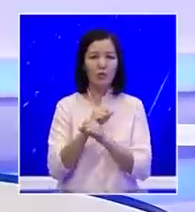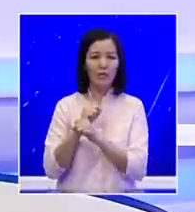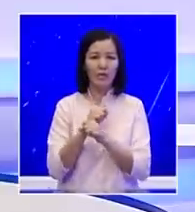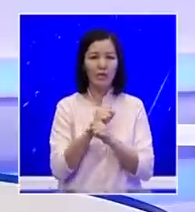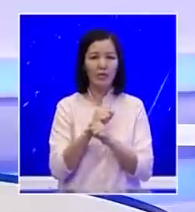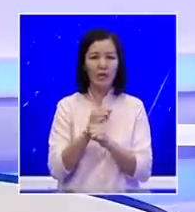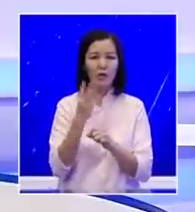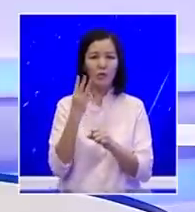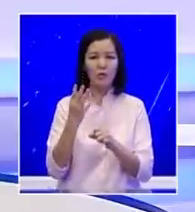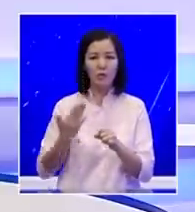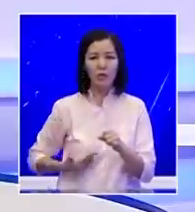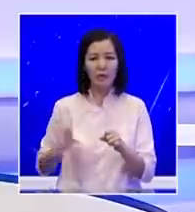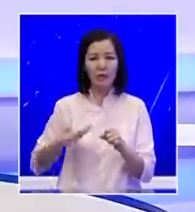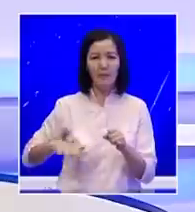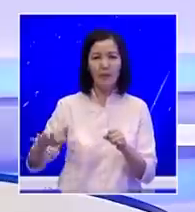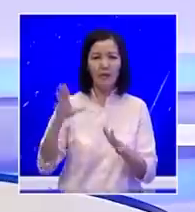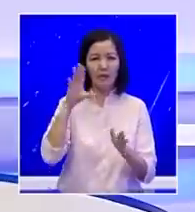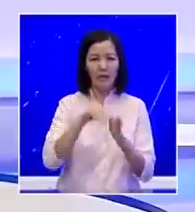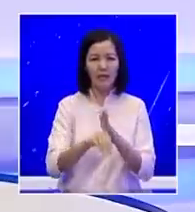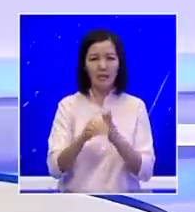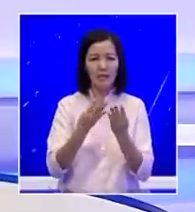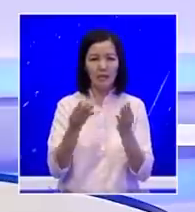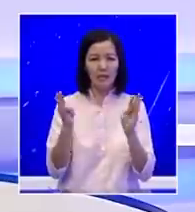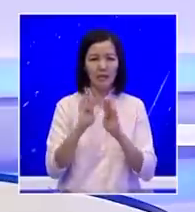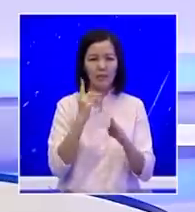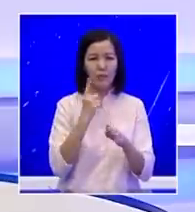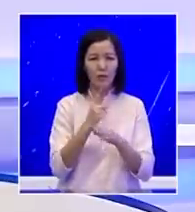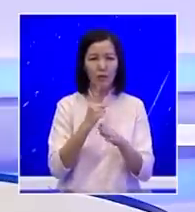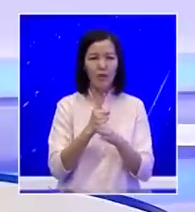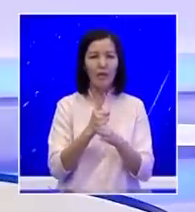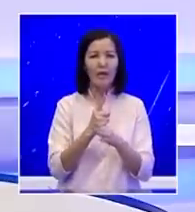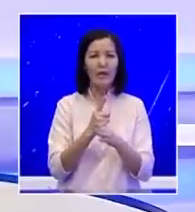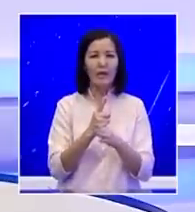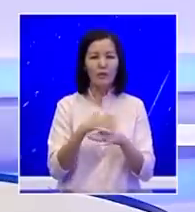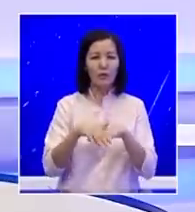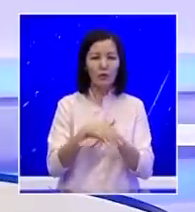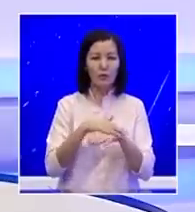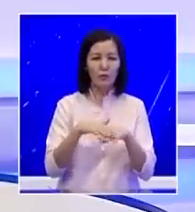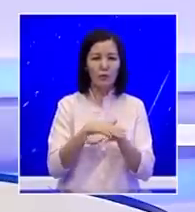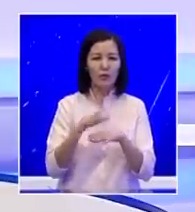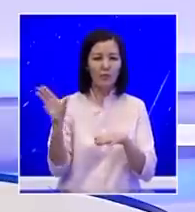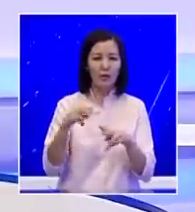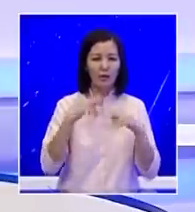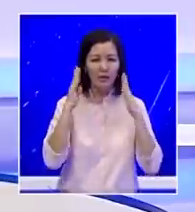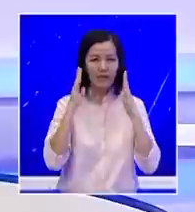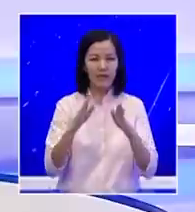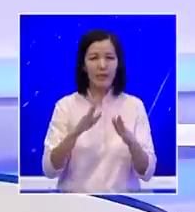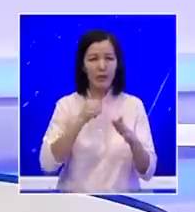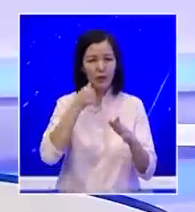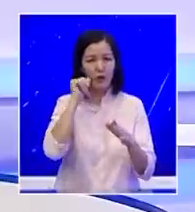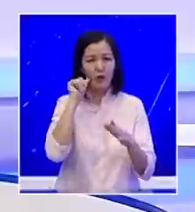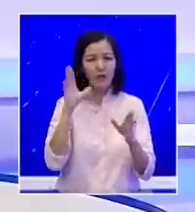4 саяжай мен 3 елді мекенге енгізіліп отыр. Әйткенмен төтенше жағдайда ондағы тұрғындар ескерусіз қалмайды. Күні кеше